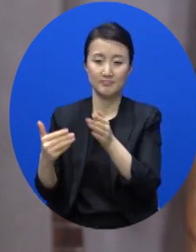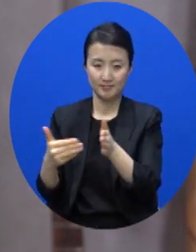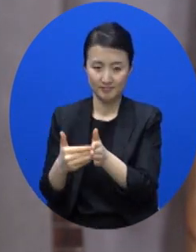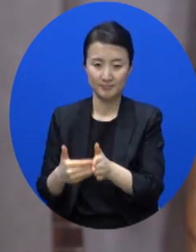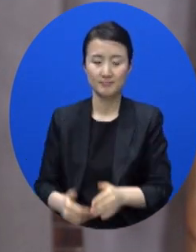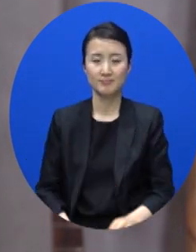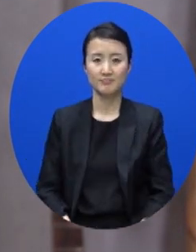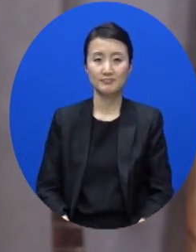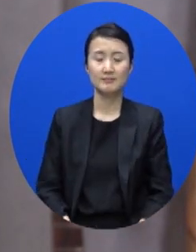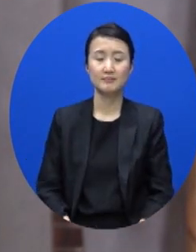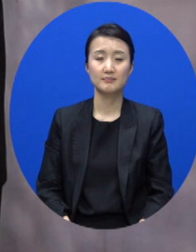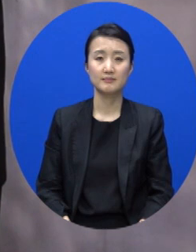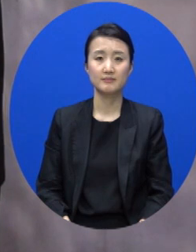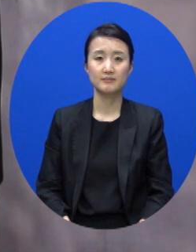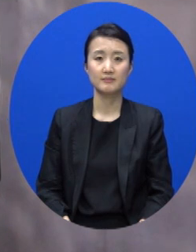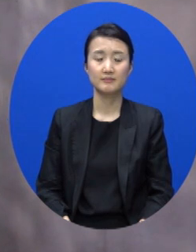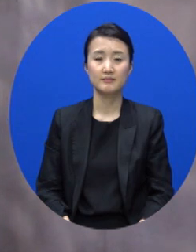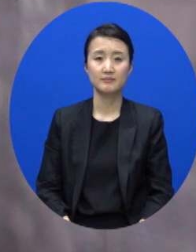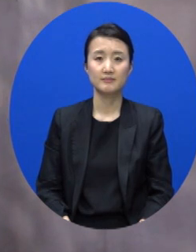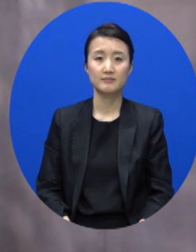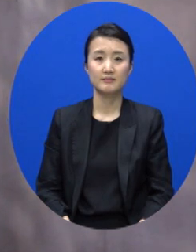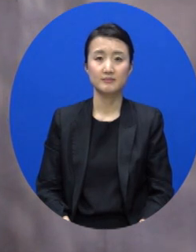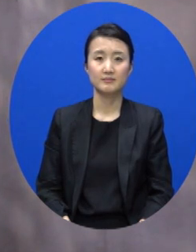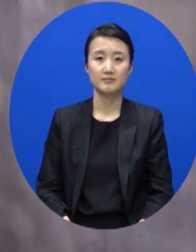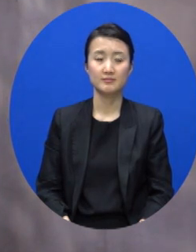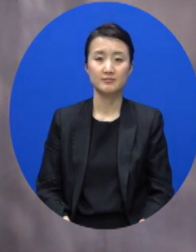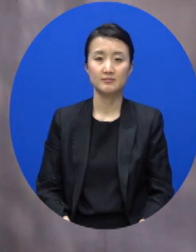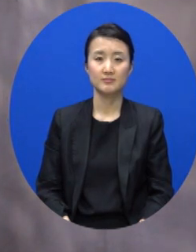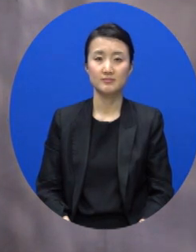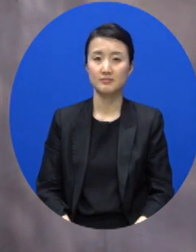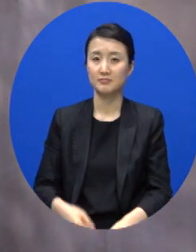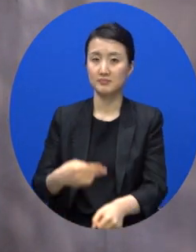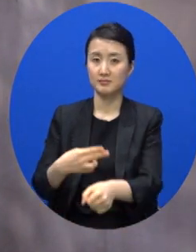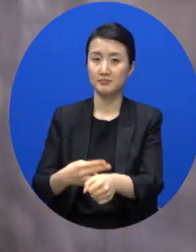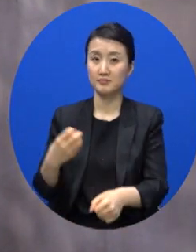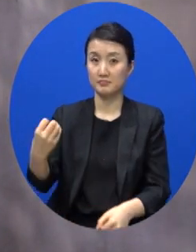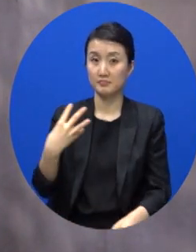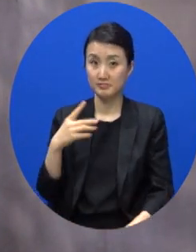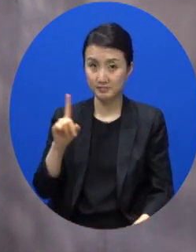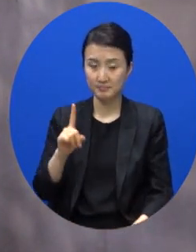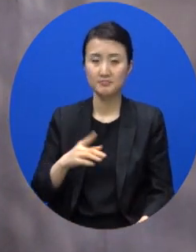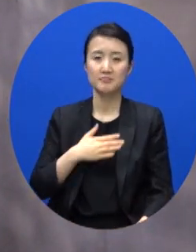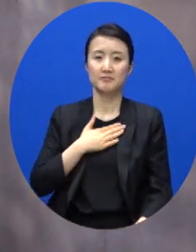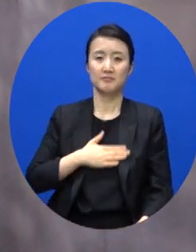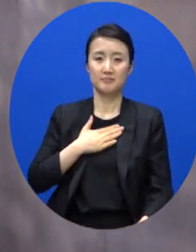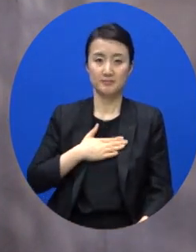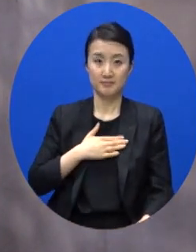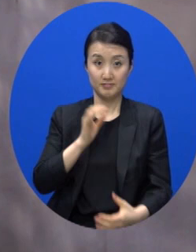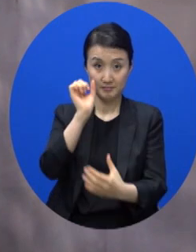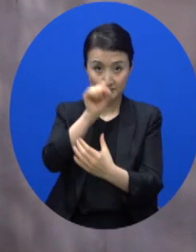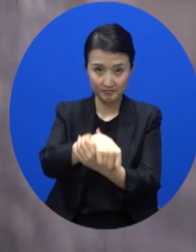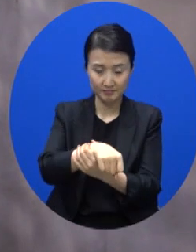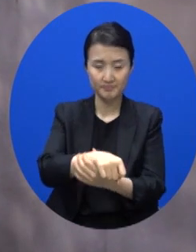찾아가 뵀습니다. 그래서 집에서 허락했으면 그러면 지금부터 공부하자 이래